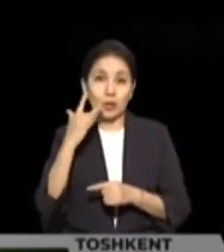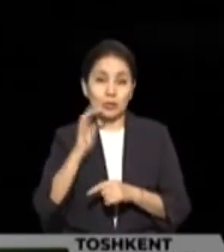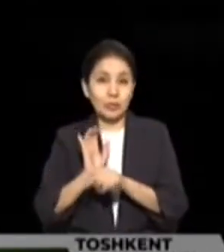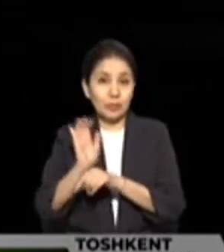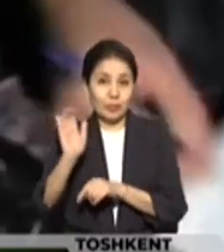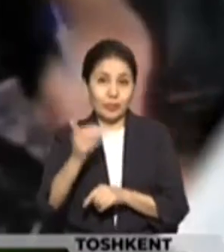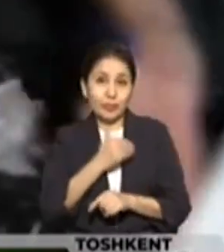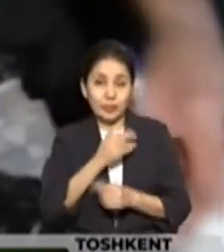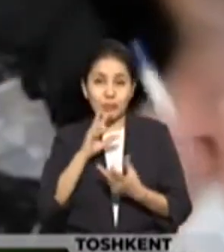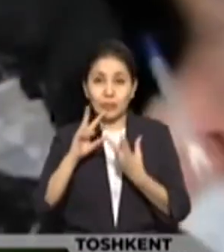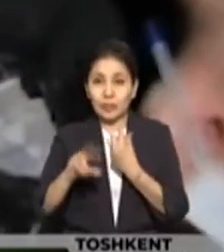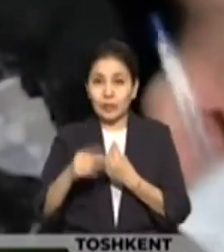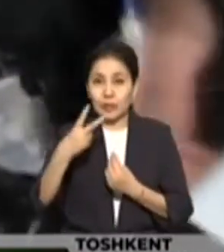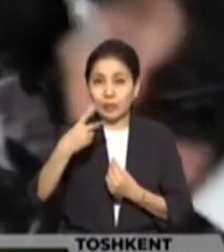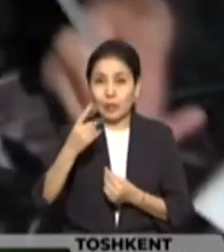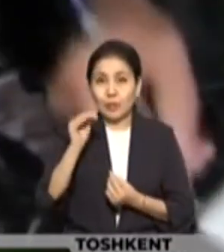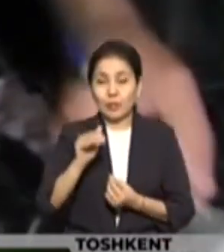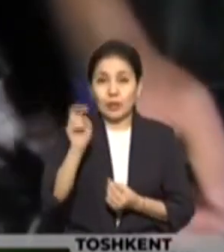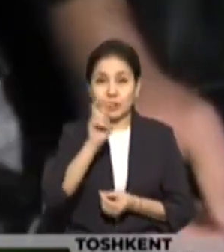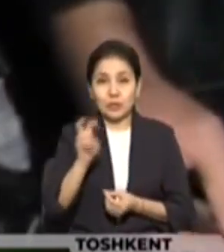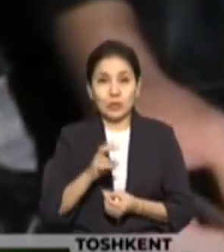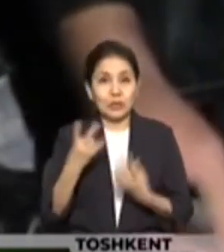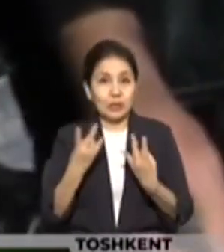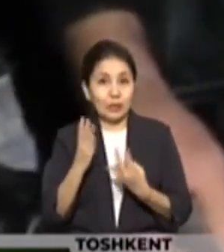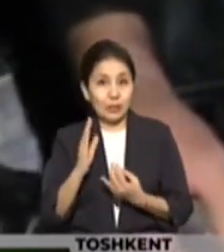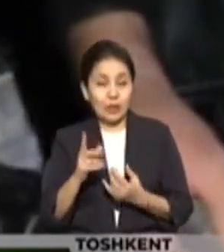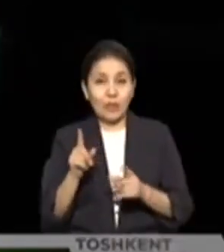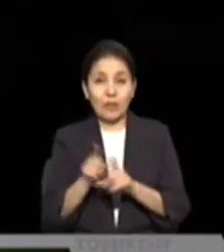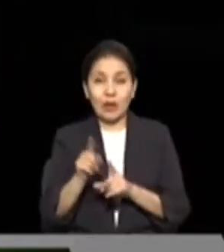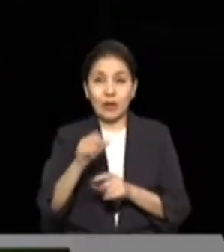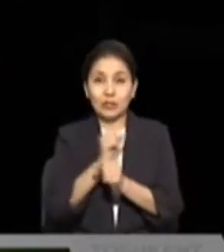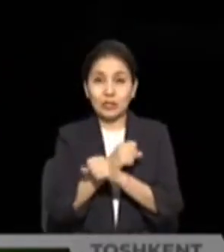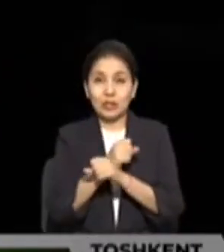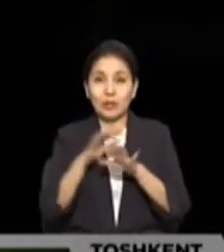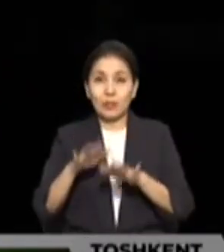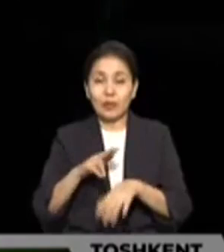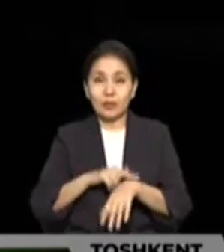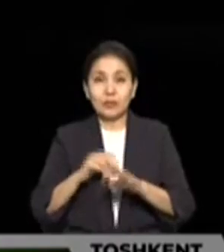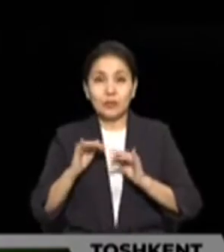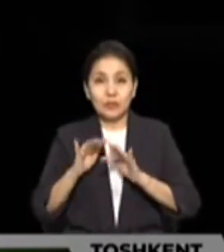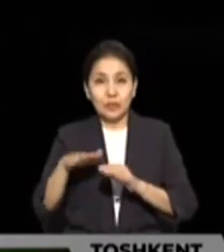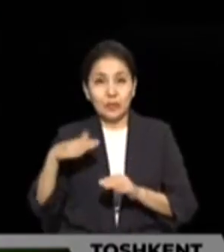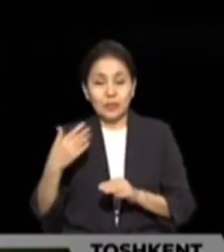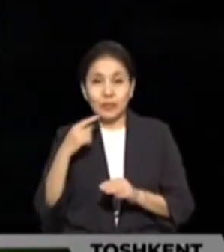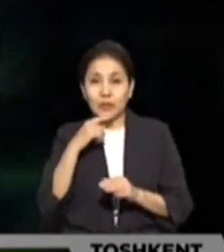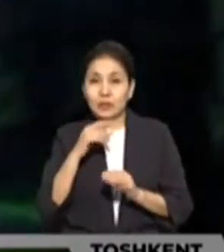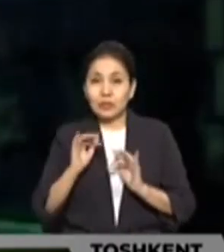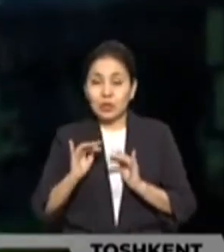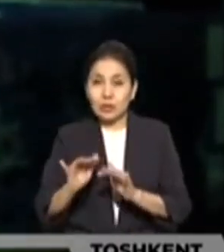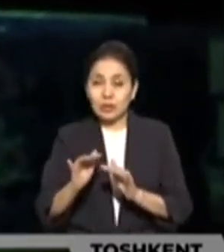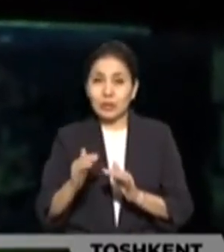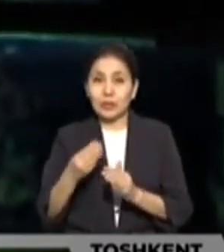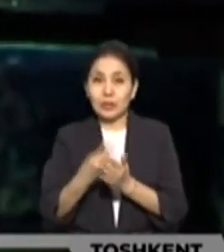Shtatlarga yuborish evaziga 21 ming AQSh dollari talab qiladi. Xizmatning Jizzax viloyati bo'yicha boshqarmasi xodimlari tomonidan iqtisodiy jinoyatlarga